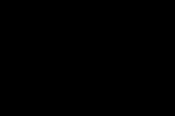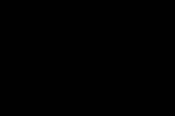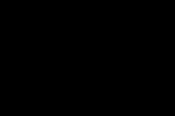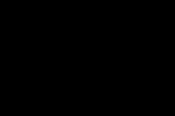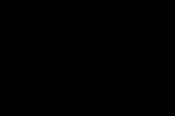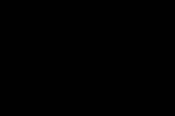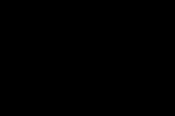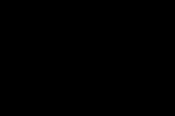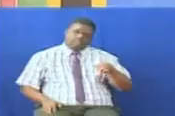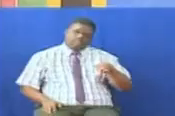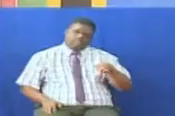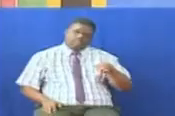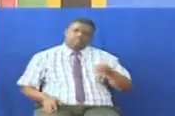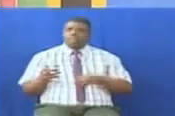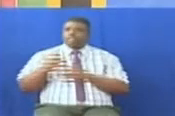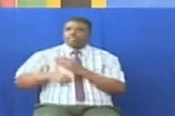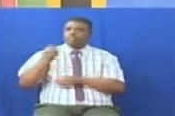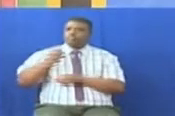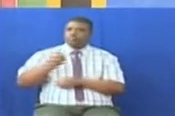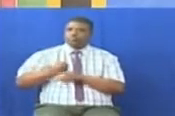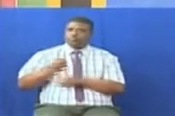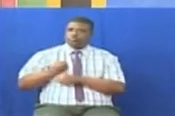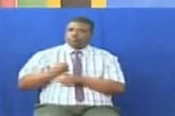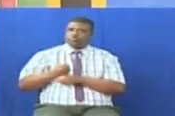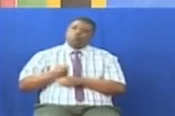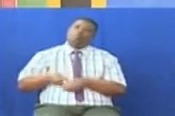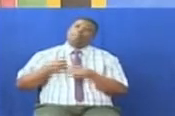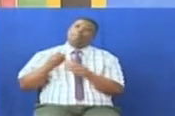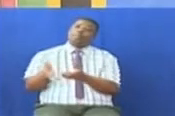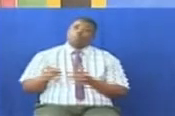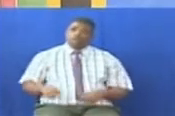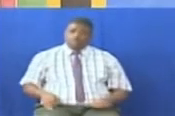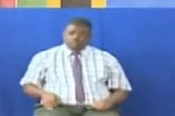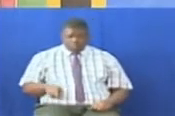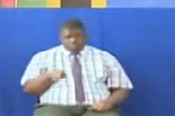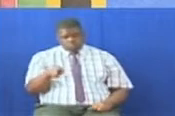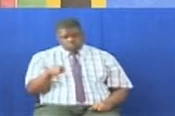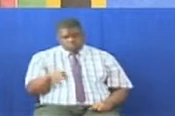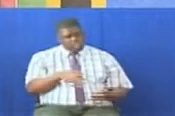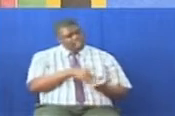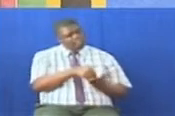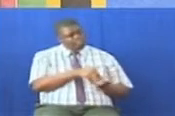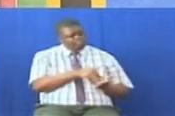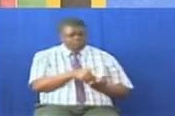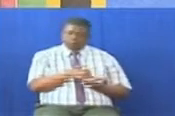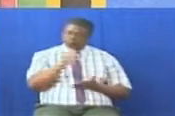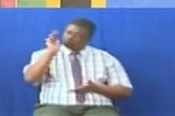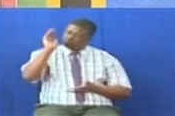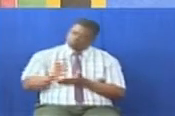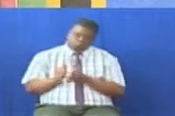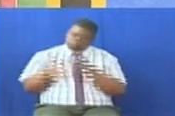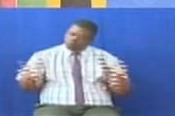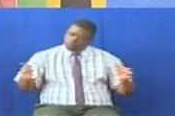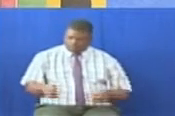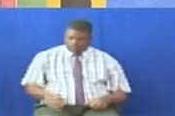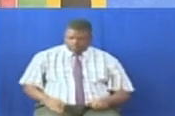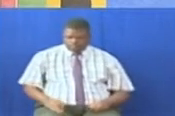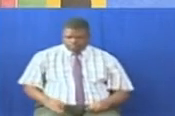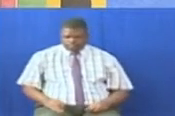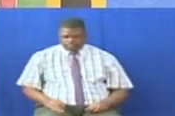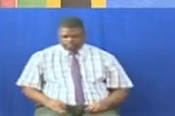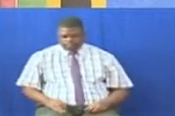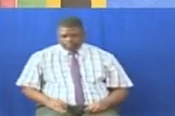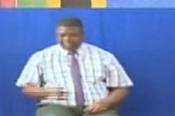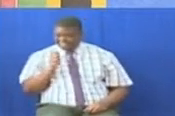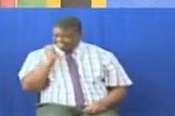dhamana ya utendaji katika kazi husika wanayopewa. Kwa hiyo huu ni udhaifu na upungufu mkubwa. Mheshimiwa Naibu Spika, halmashauri